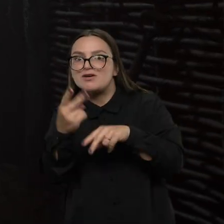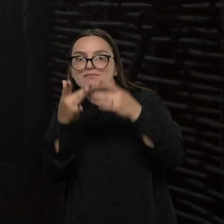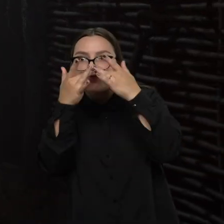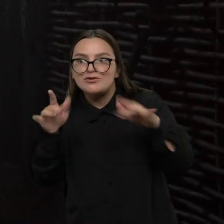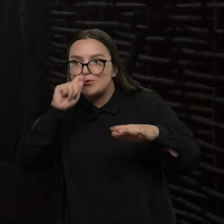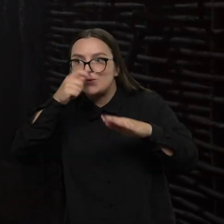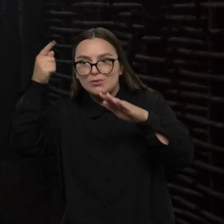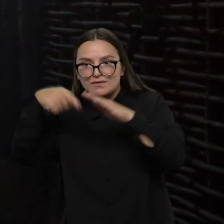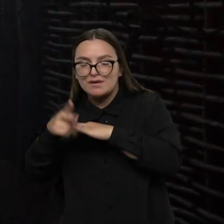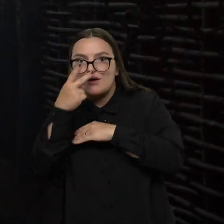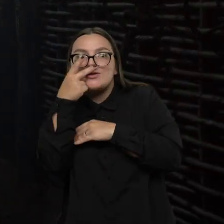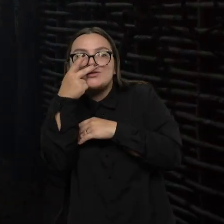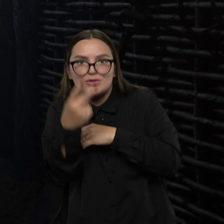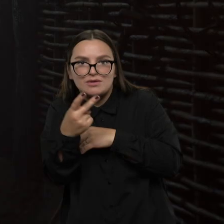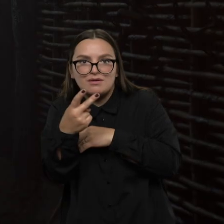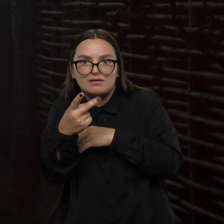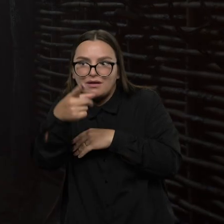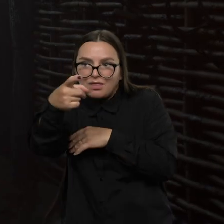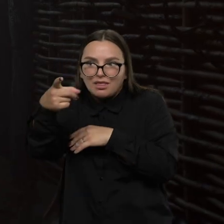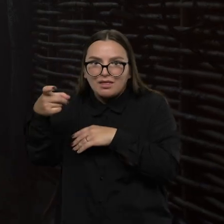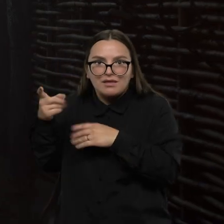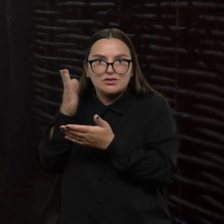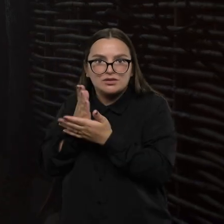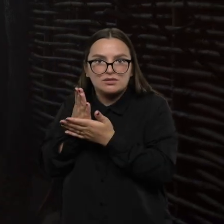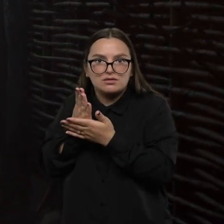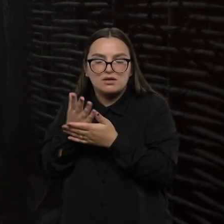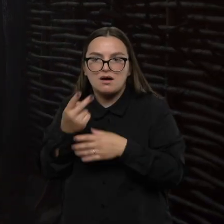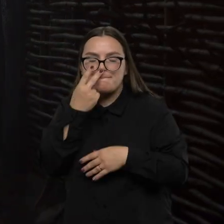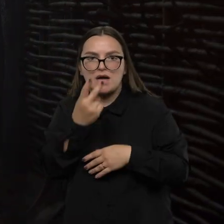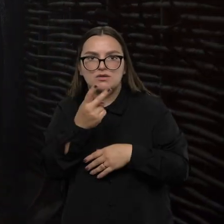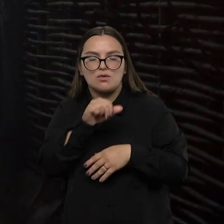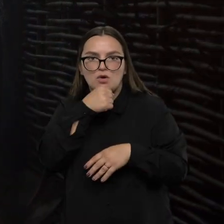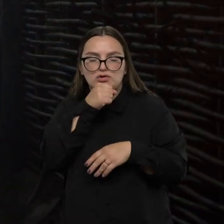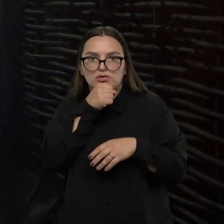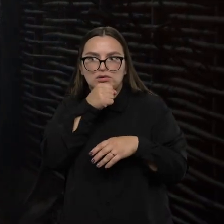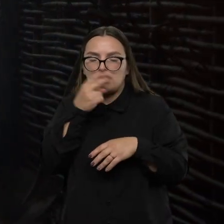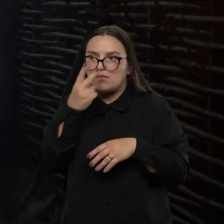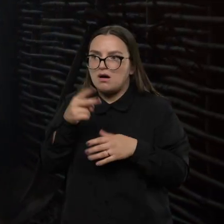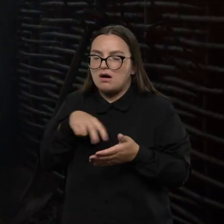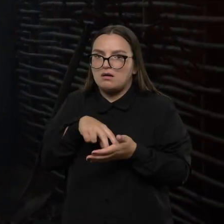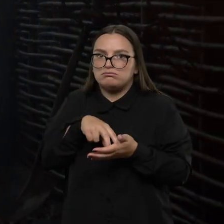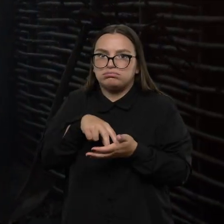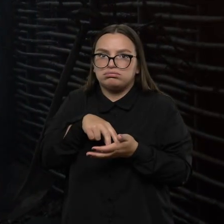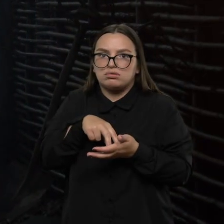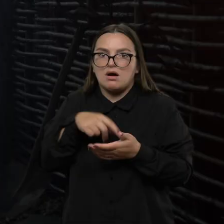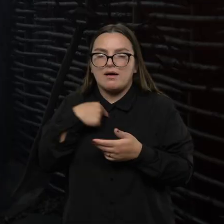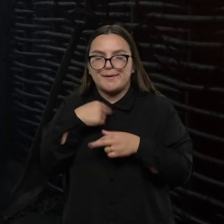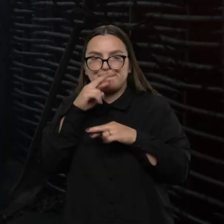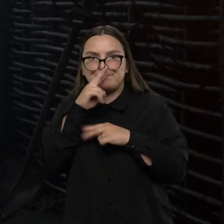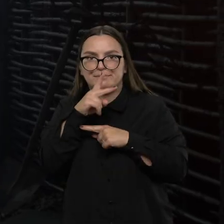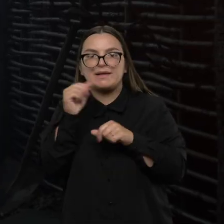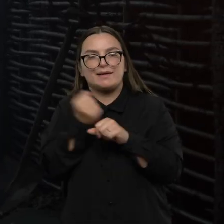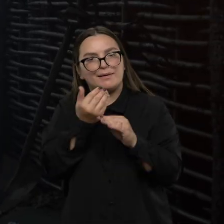rūsį ir parodžiau parašą. Mačiau, kaip jai pradėjo linkti kojos. Supratau padaręs klaidą.